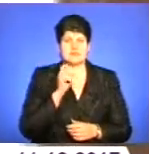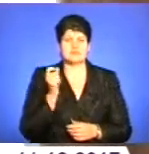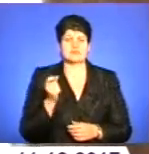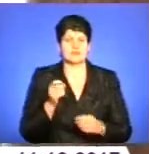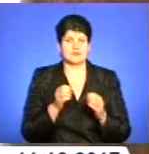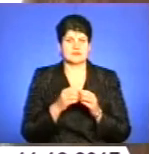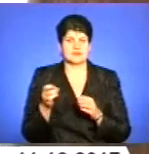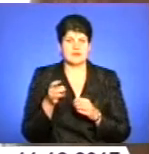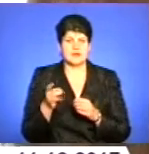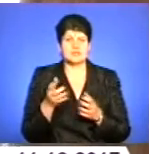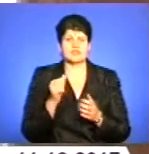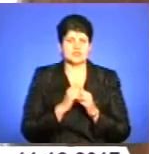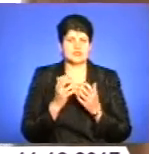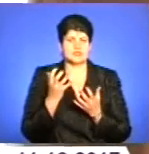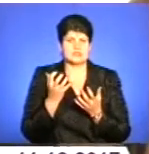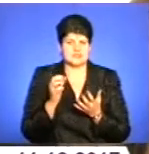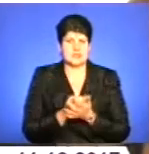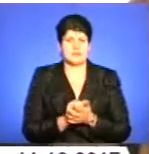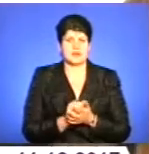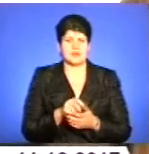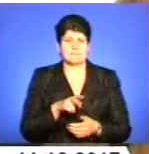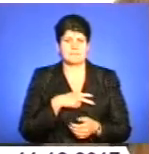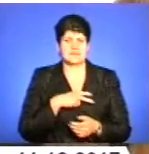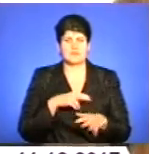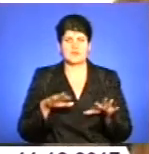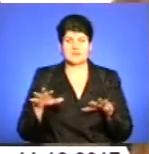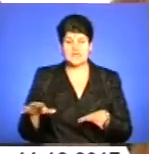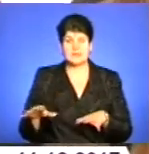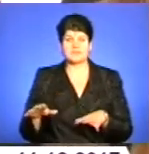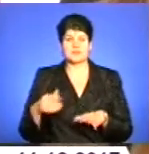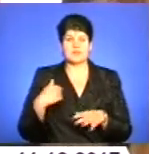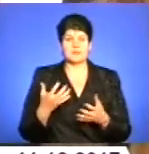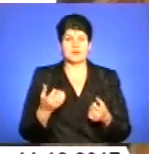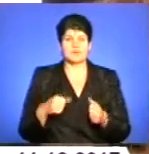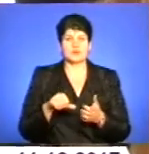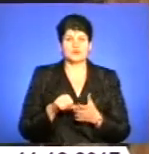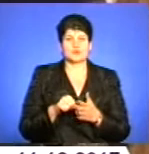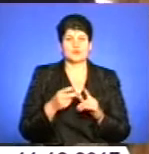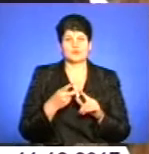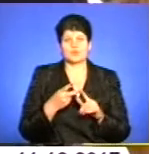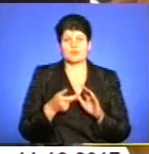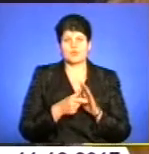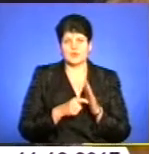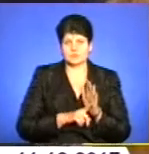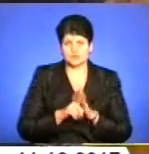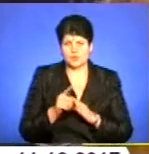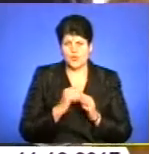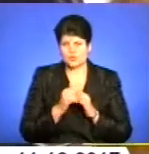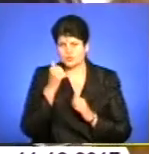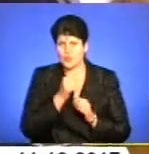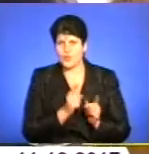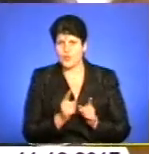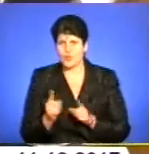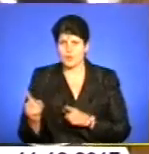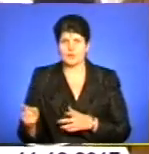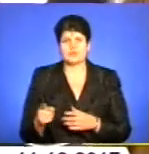Каже, часто займає призові місця. Я беру участь у цьому конкурсі з 2-го класу кожного року. І з